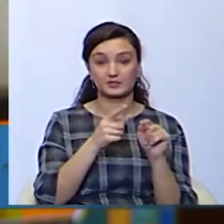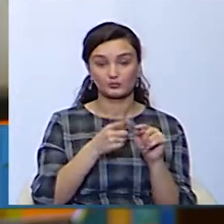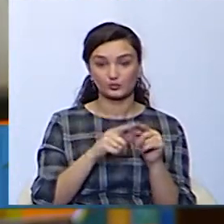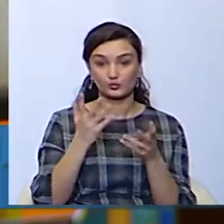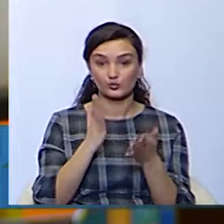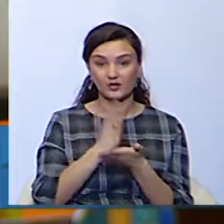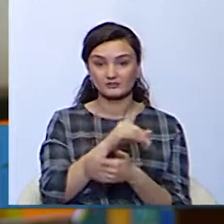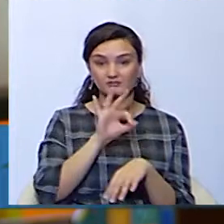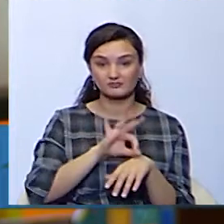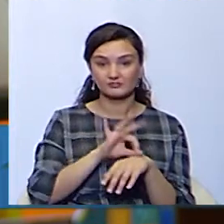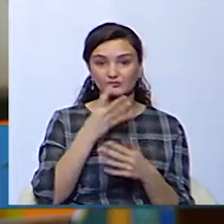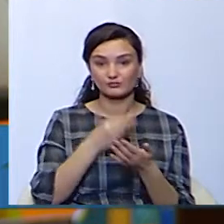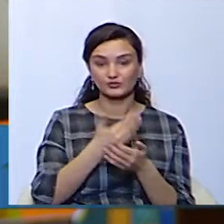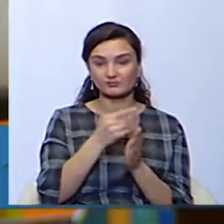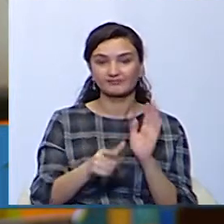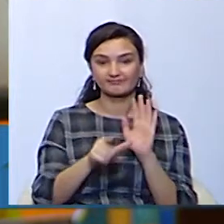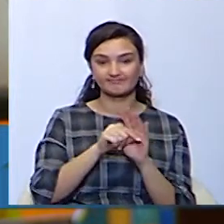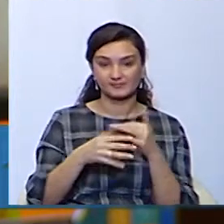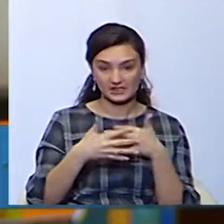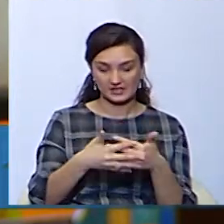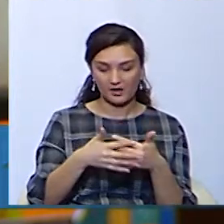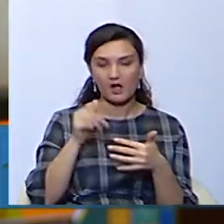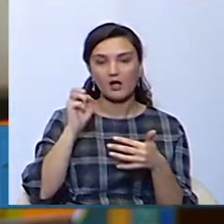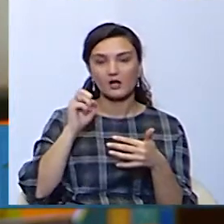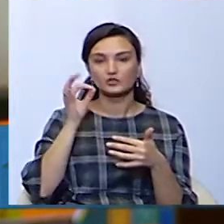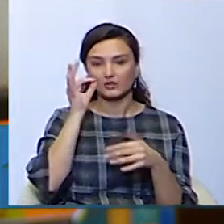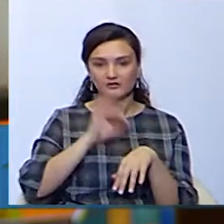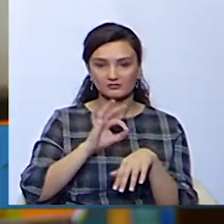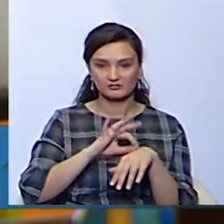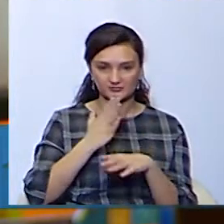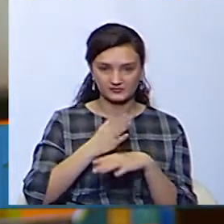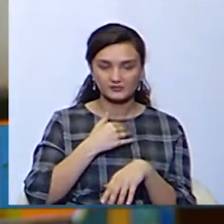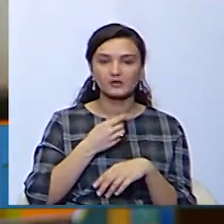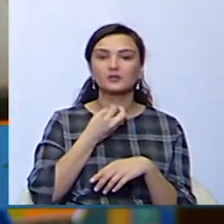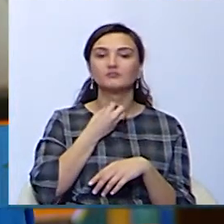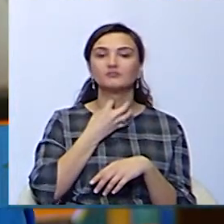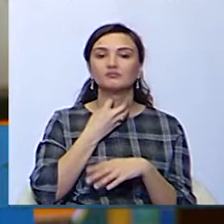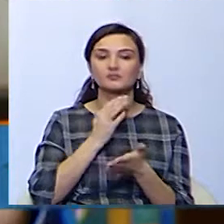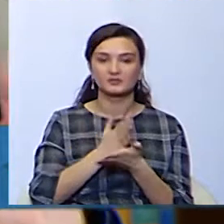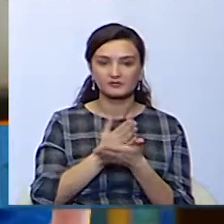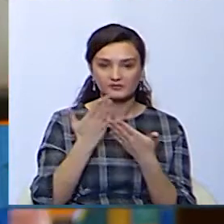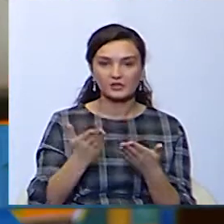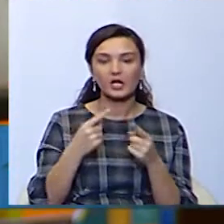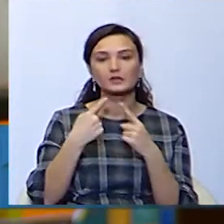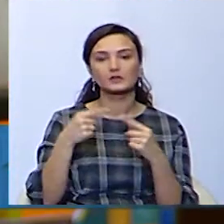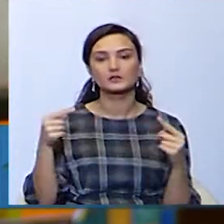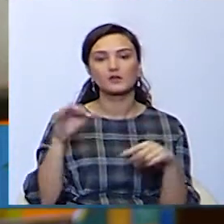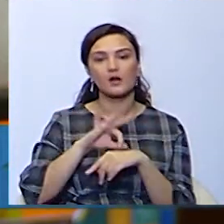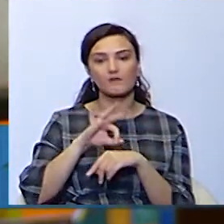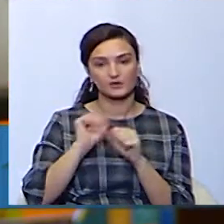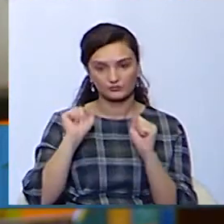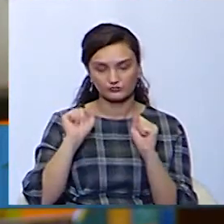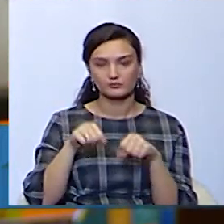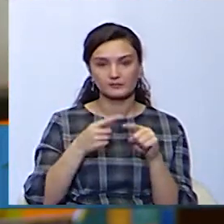სხვადასხვა პათოლოგიები, თუ აქვს ექსტრაგენიტალური დაავადებები, როგორც შაქრიანი დიაბეტი, ფარისებრი ჯიკვის პათოლოგიები, თუ სხვადასხვა ორგანოების